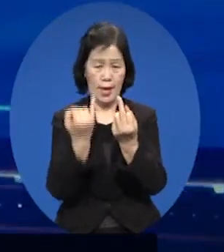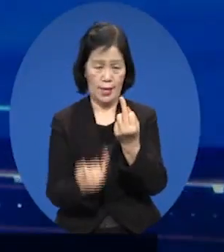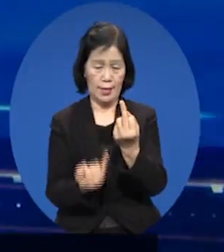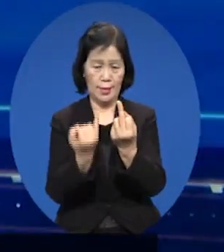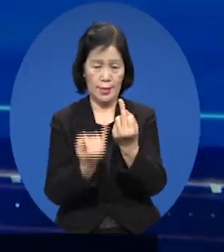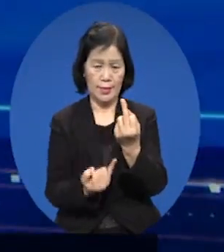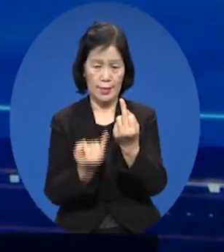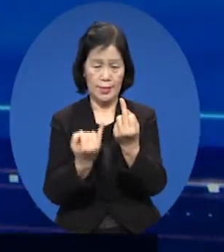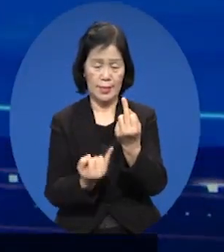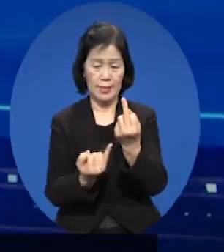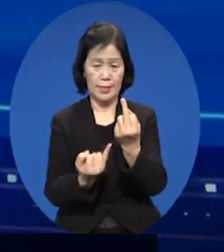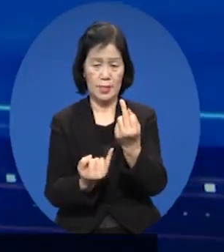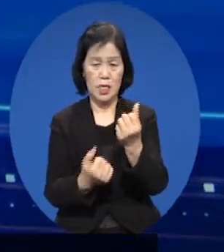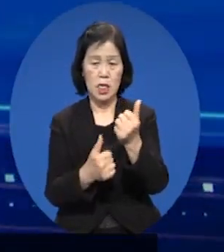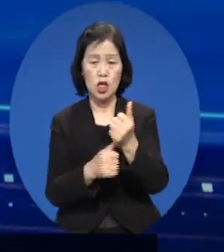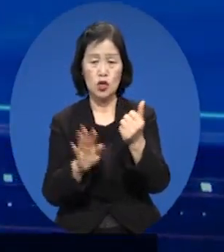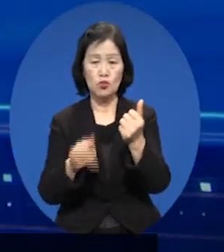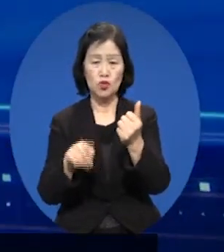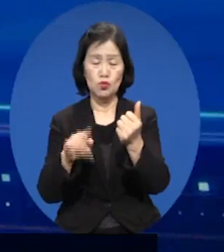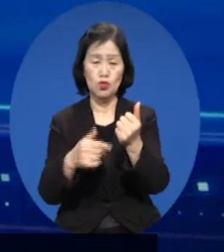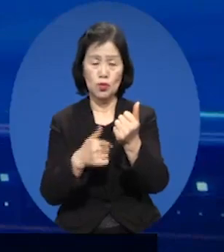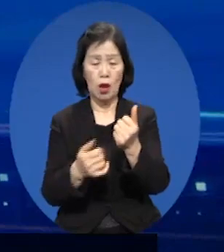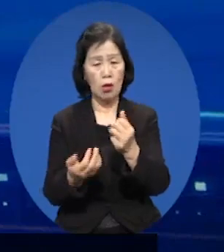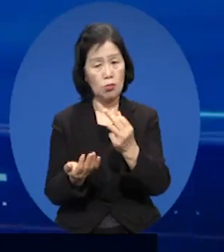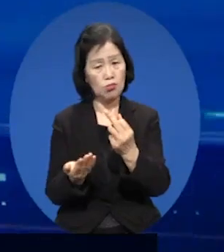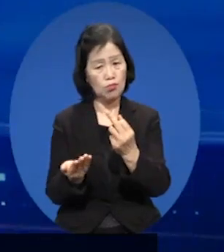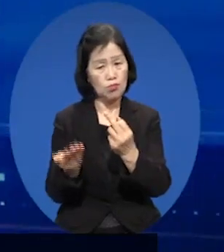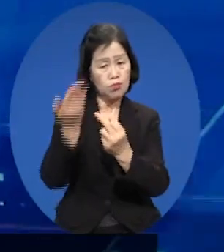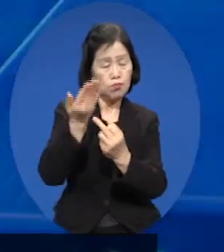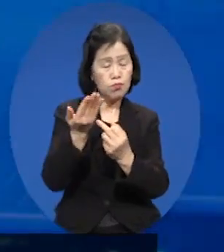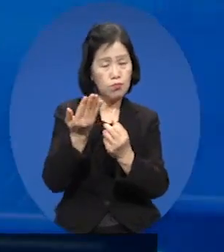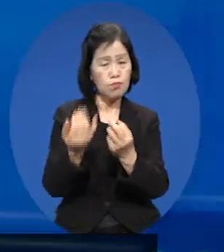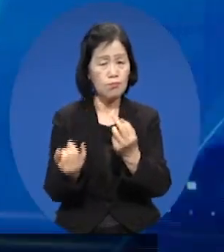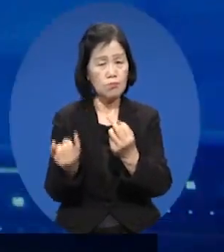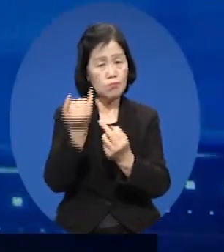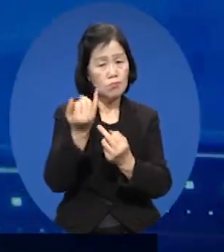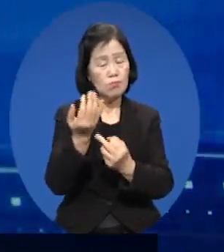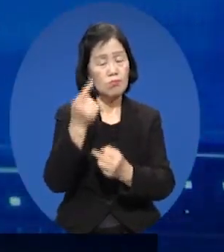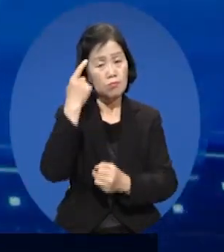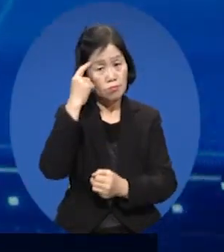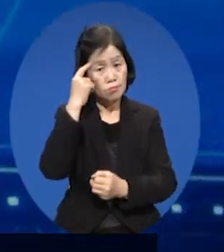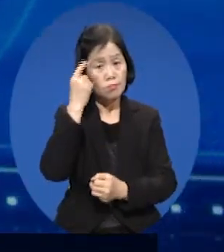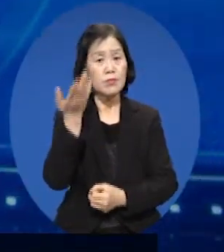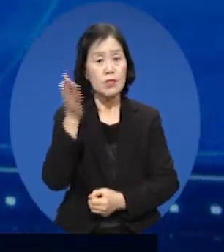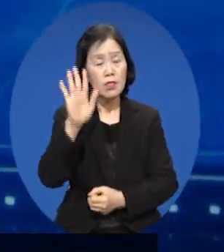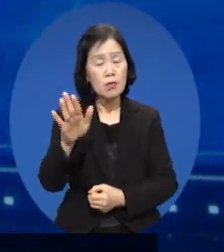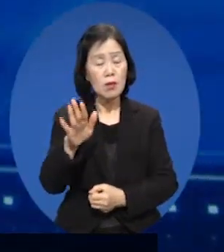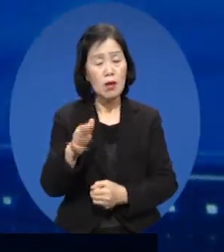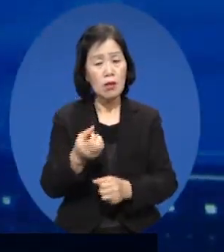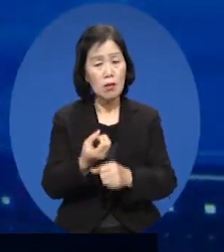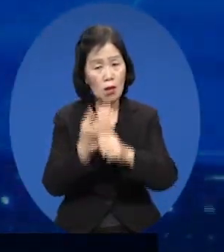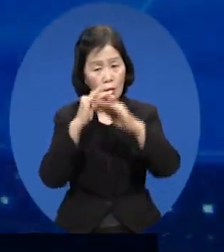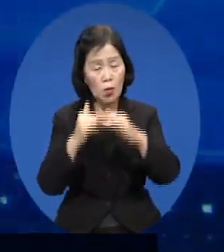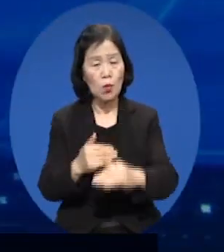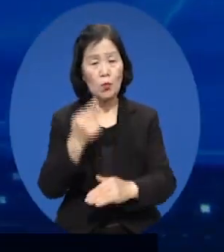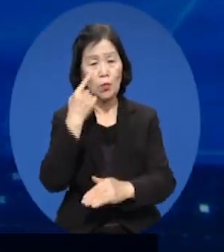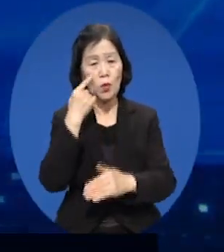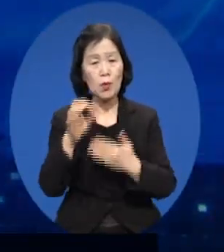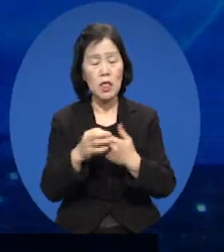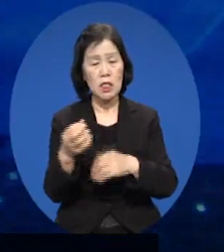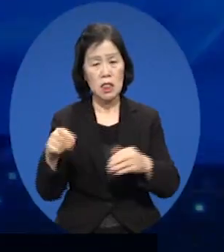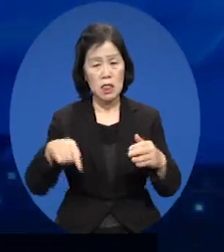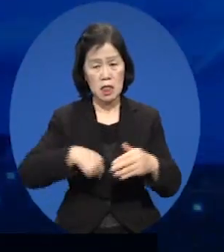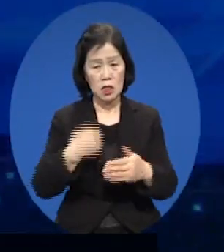당 제 1부부장 gb 가 함께 올라갈 것이다 이런 예측이 많았는데 전해진 내용에 따르면 기존